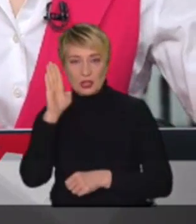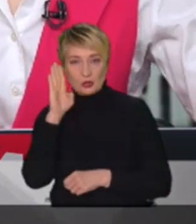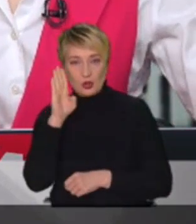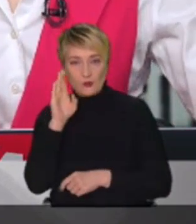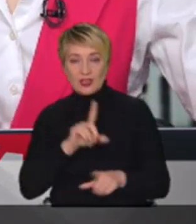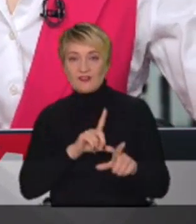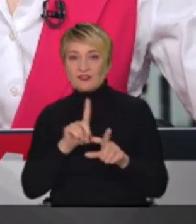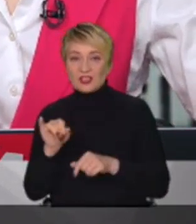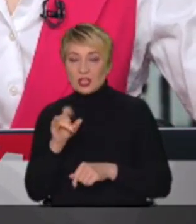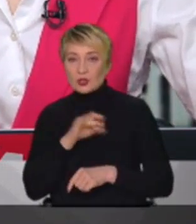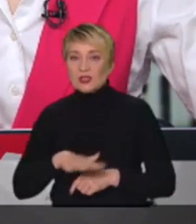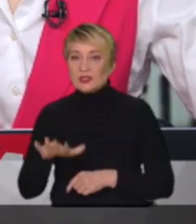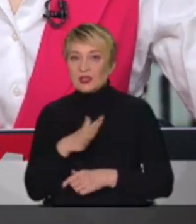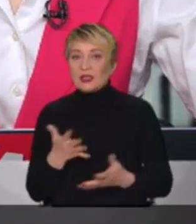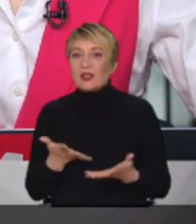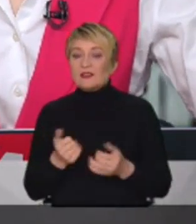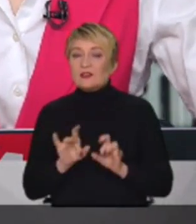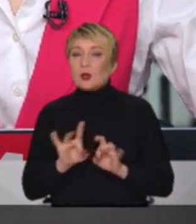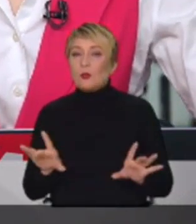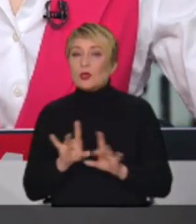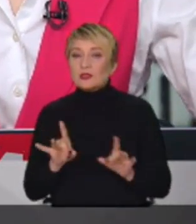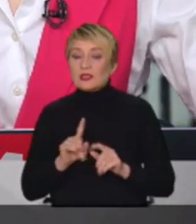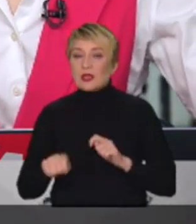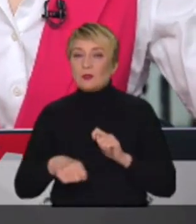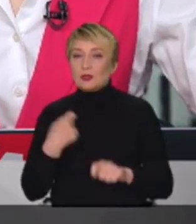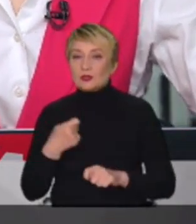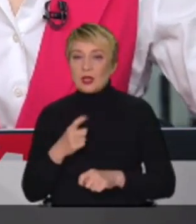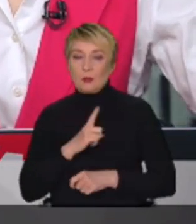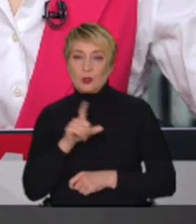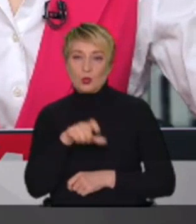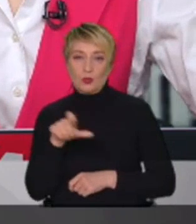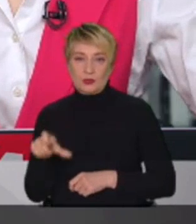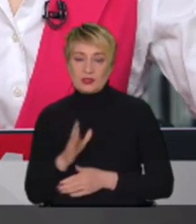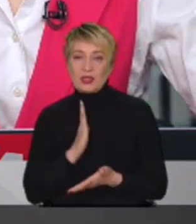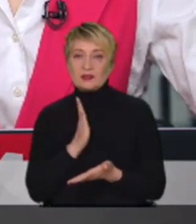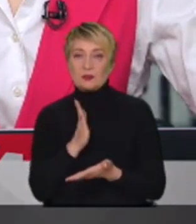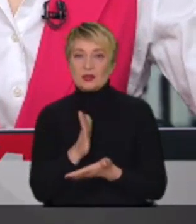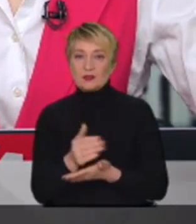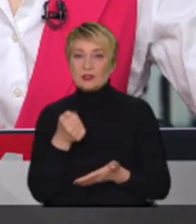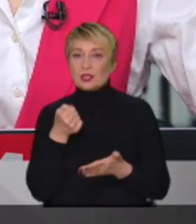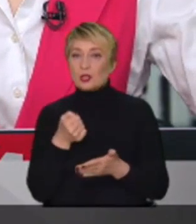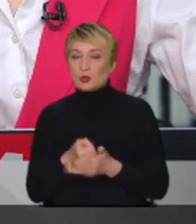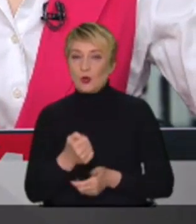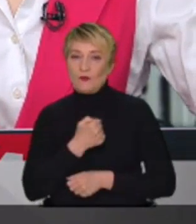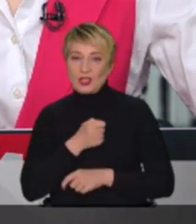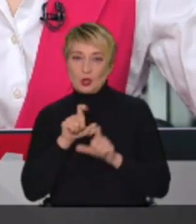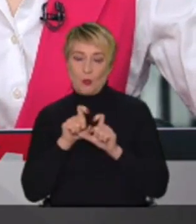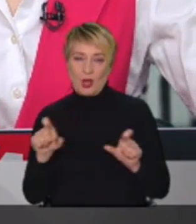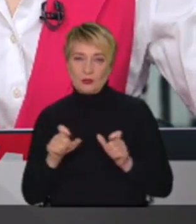країни. Взявши пояснення із порушника, прикордонники, ймовірно, спрямували його до військкомату.